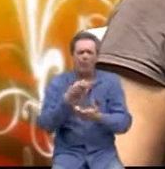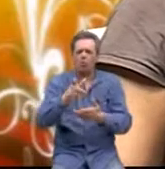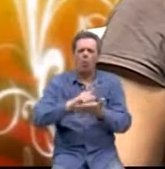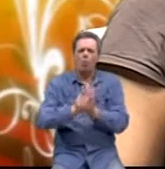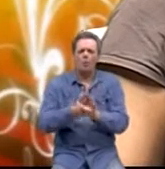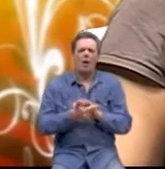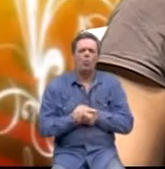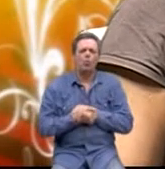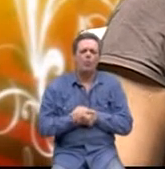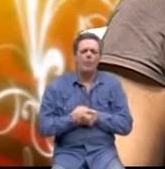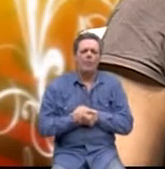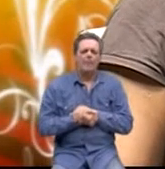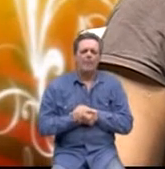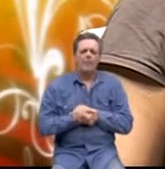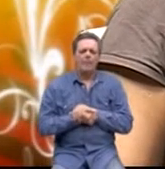trenutku